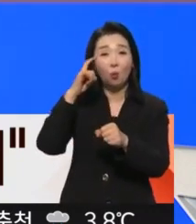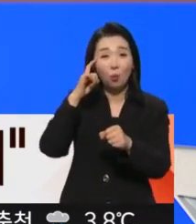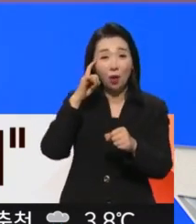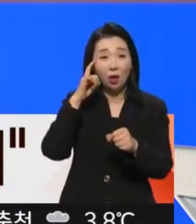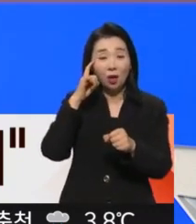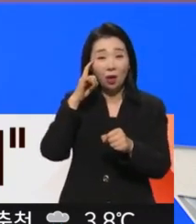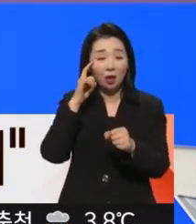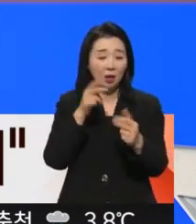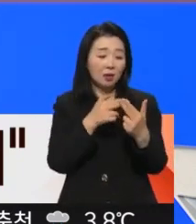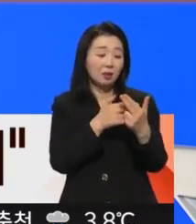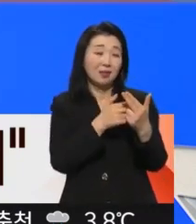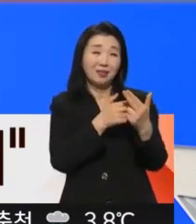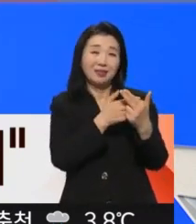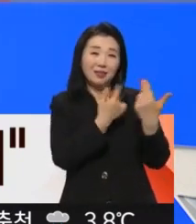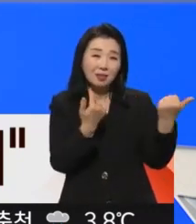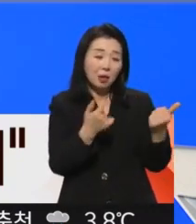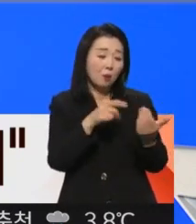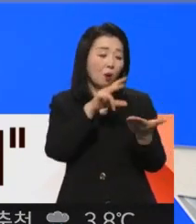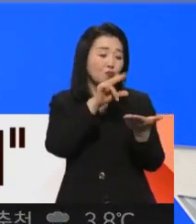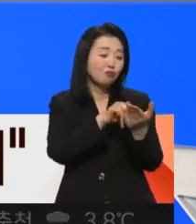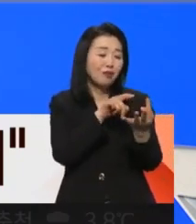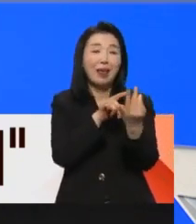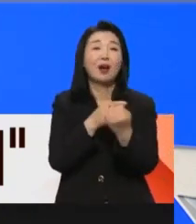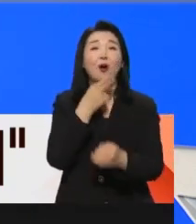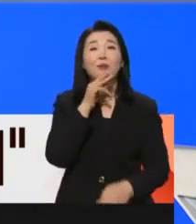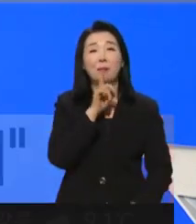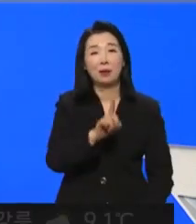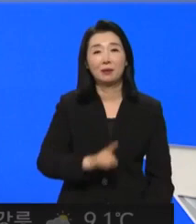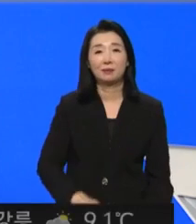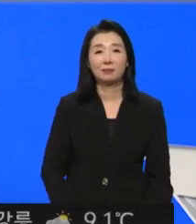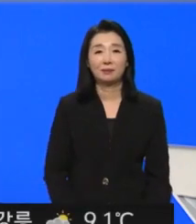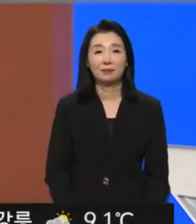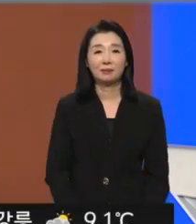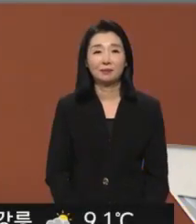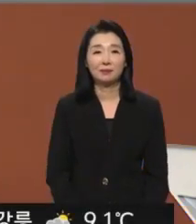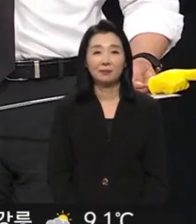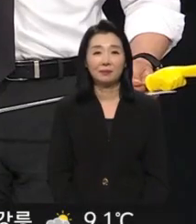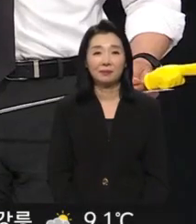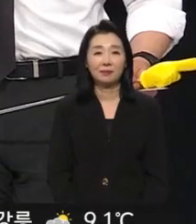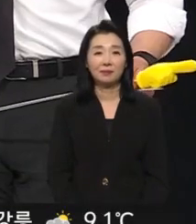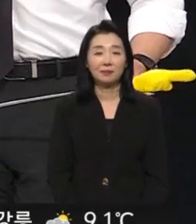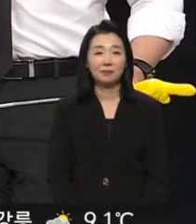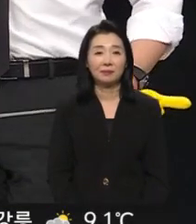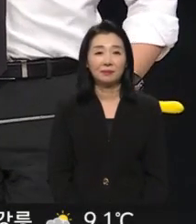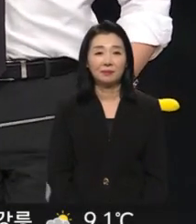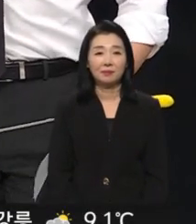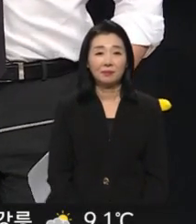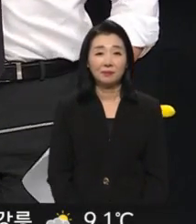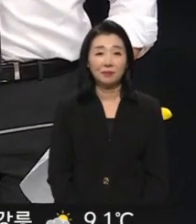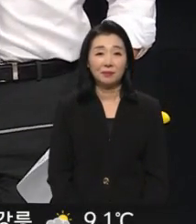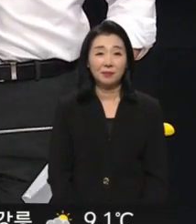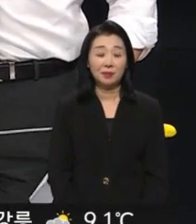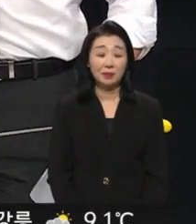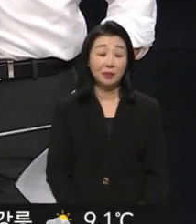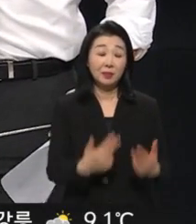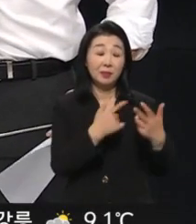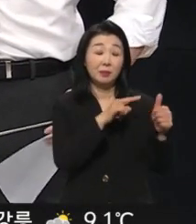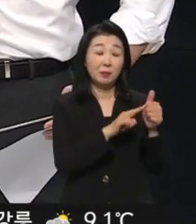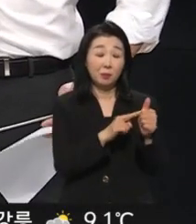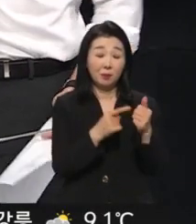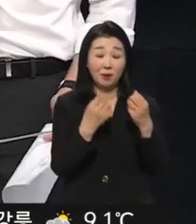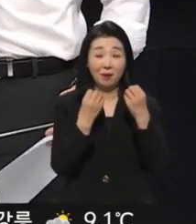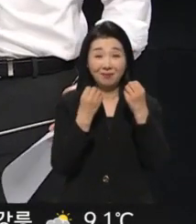이재명 리스크는 없다에 힘을 싣고 있습니다. 주민에서 관련 소식 정리했습니다. 민주당 이재명 대표의